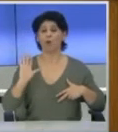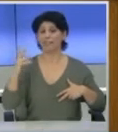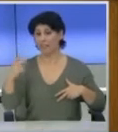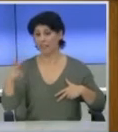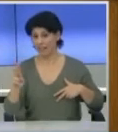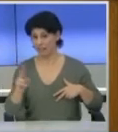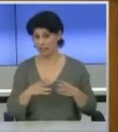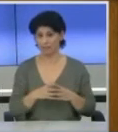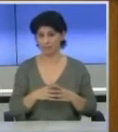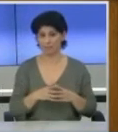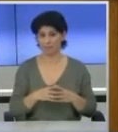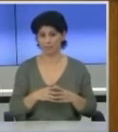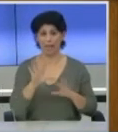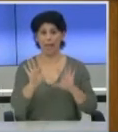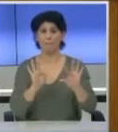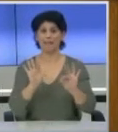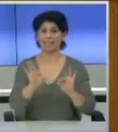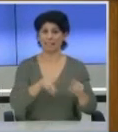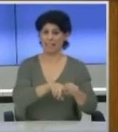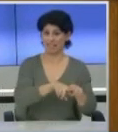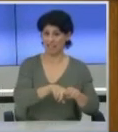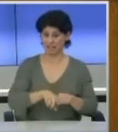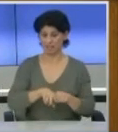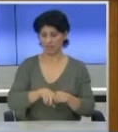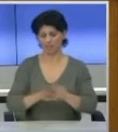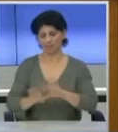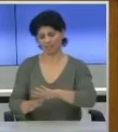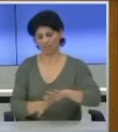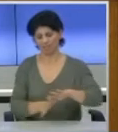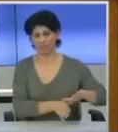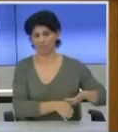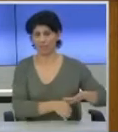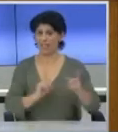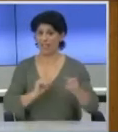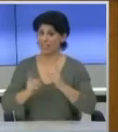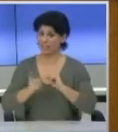τις δικές σας εκλεκτικές σχέσεις. Ας τα αφήσουμε αυτά λίγο στην άκρη.